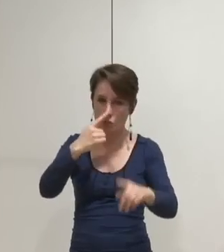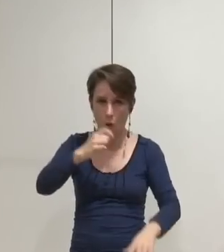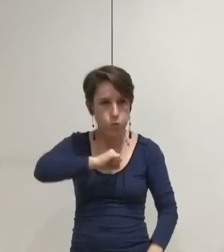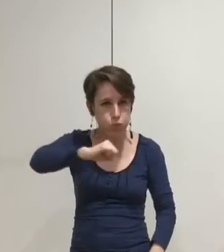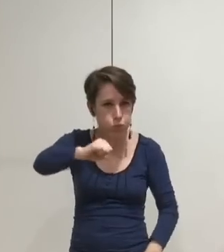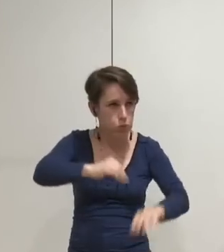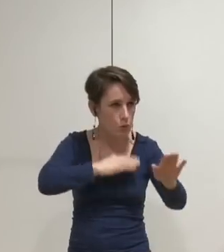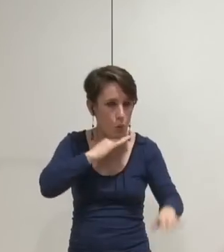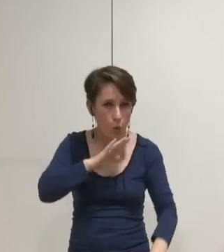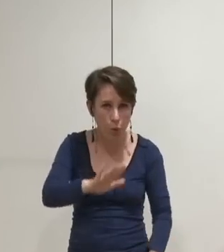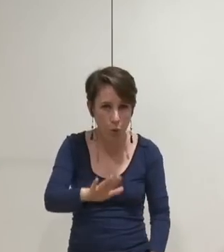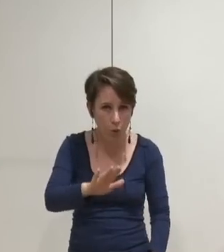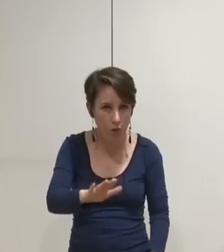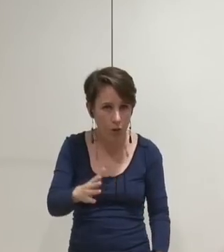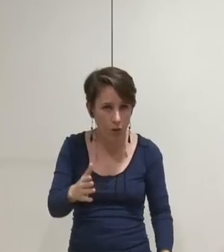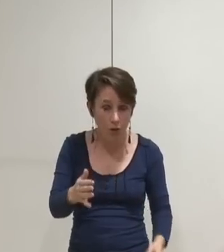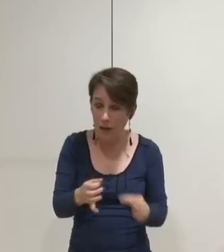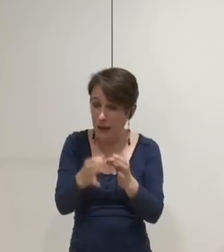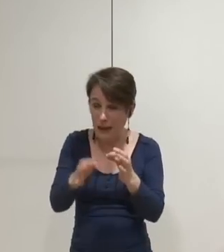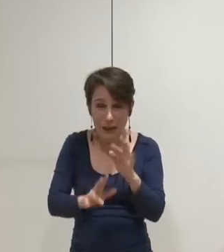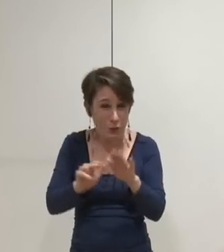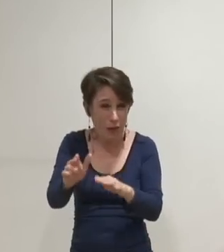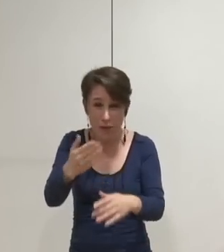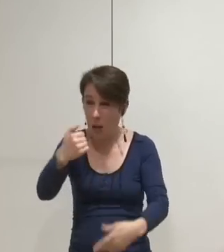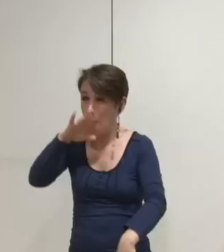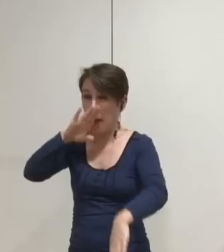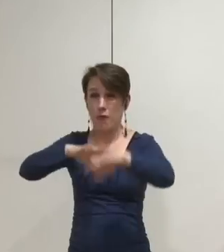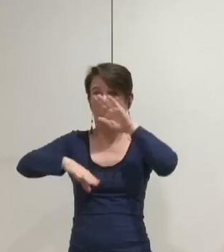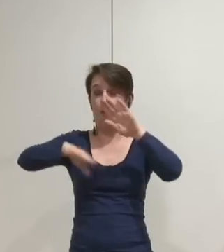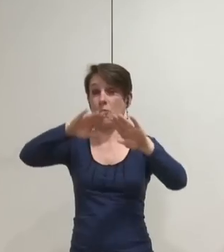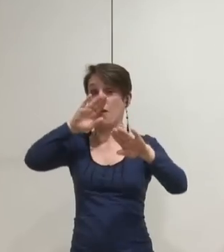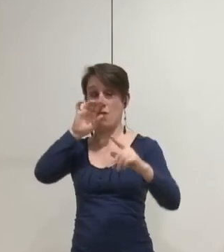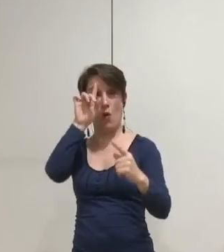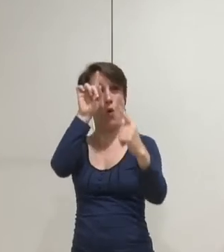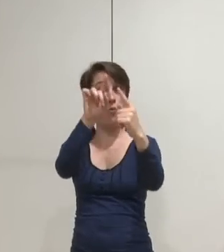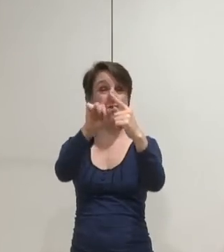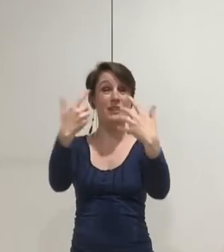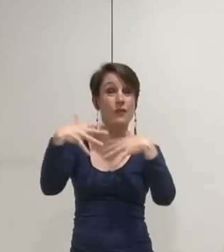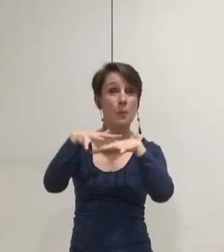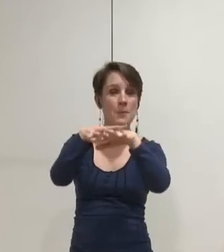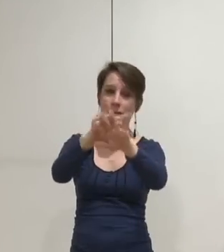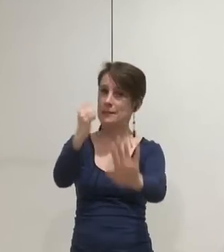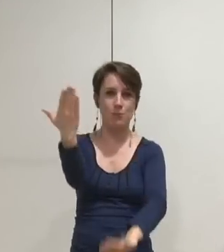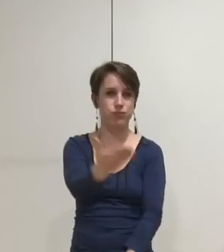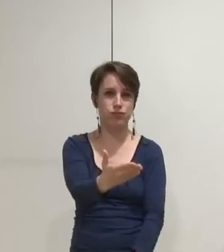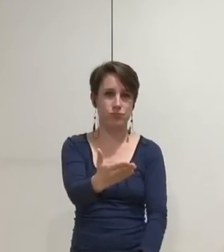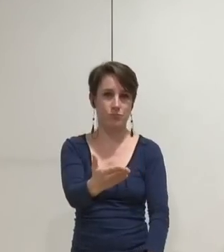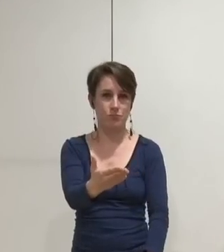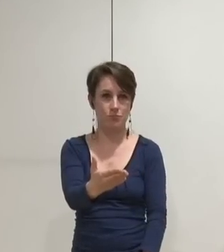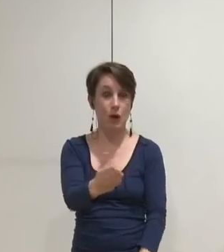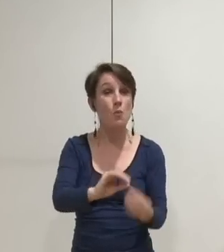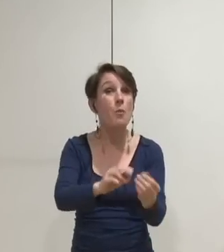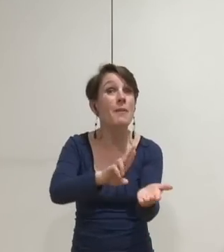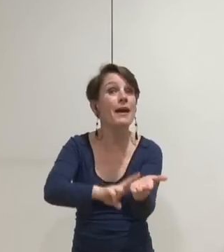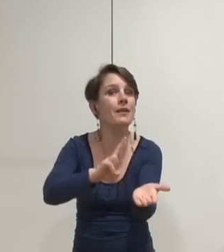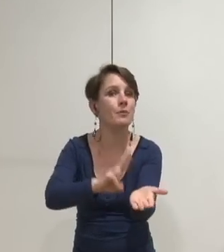du compte il il va nuire évidemment à l'objectif de cité je dis bien le